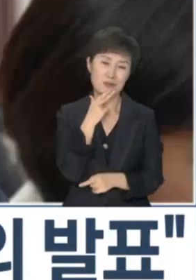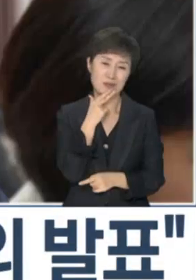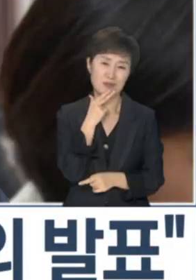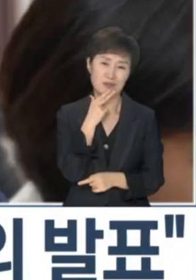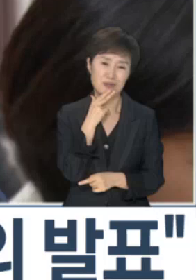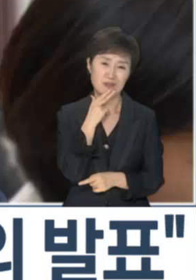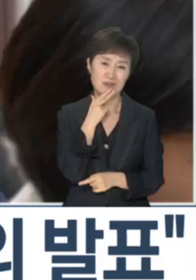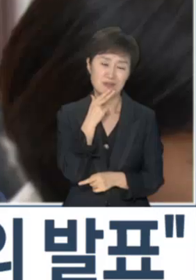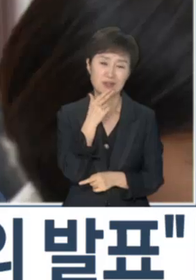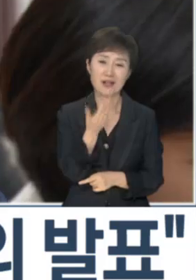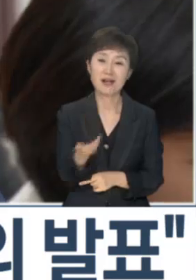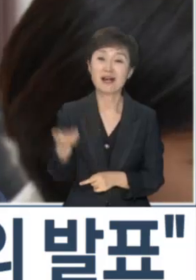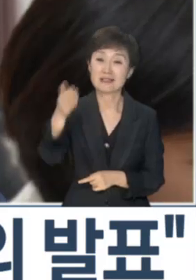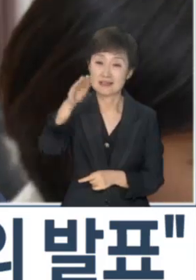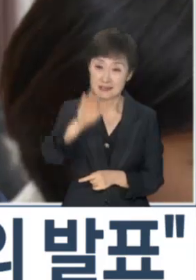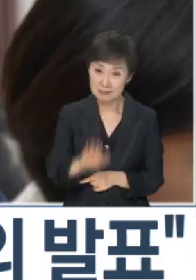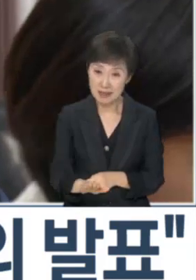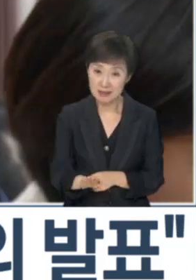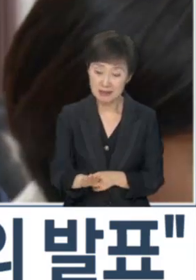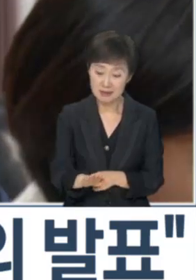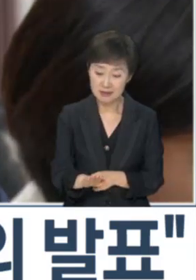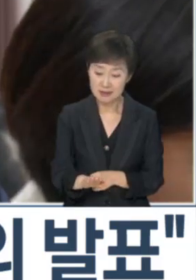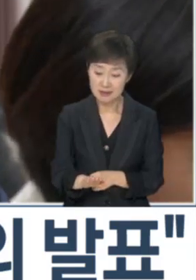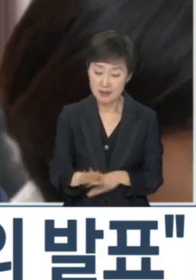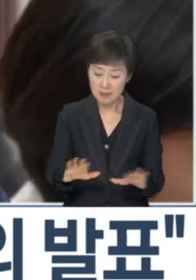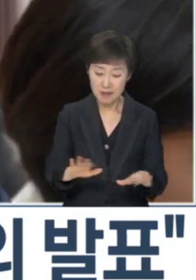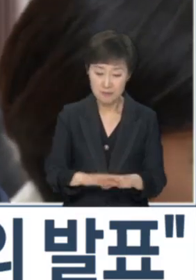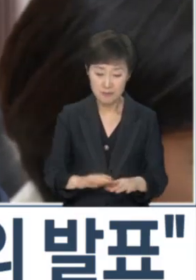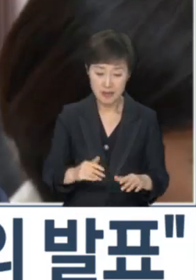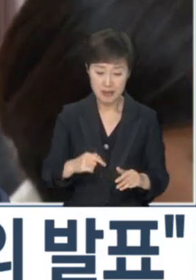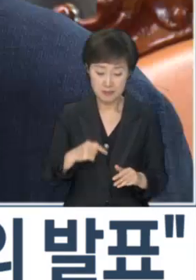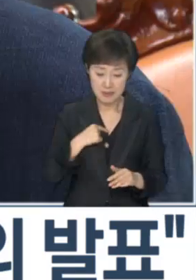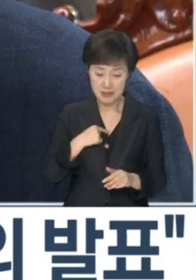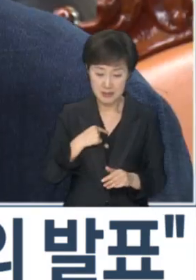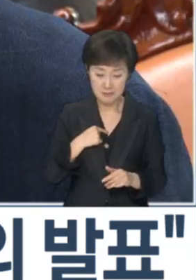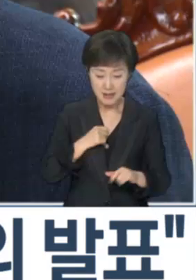그러나 어떤 정당의 어떤 정책이라든가 이슈를 가지고